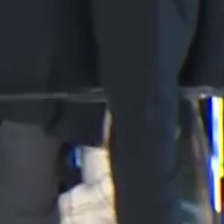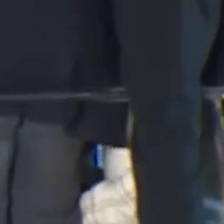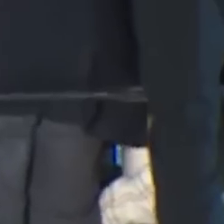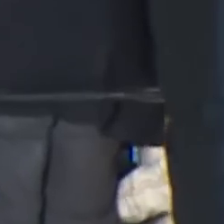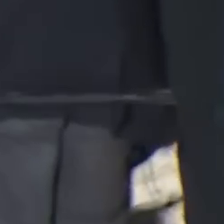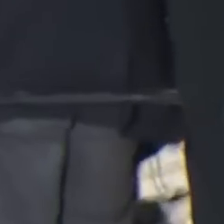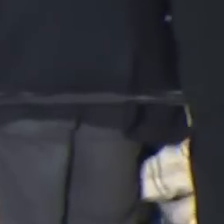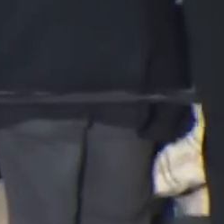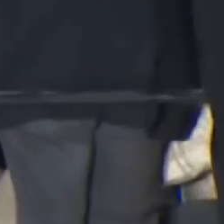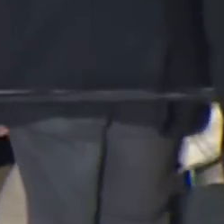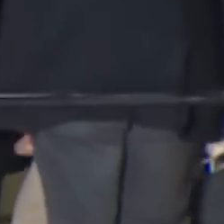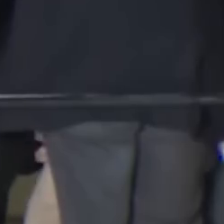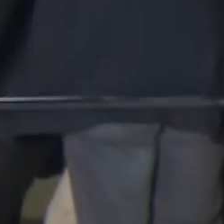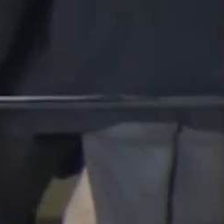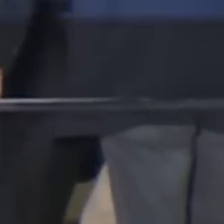düşünürüm